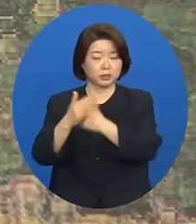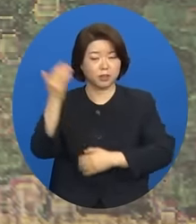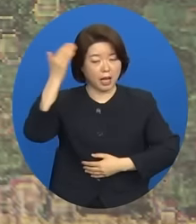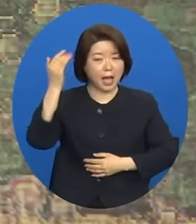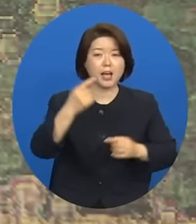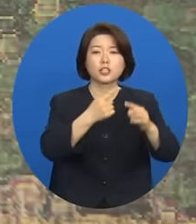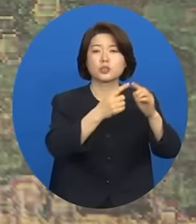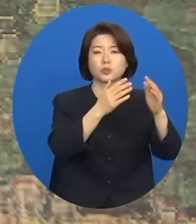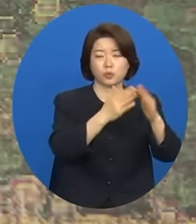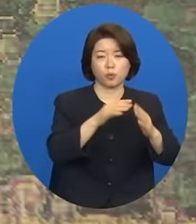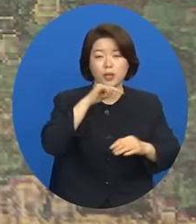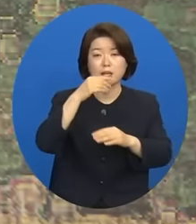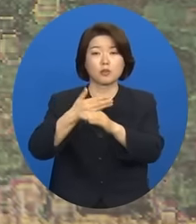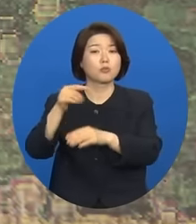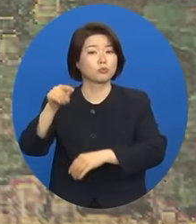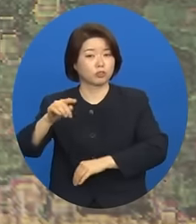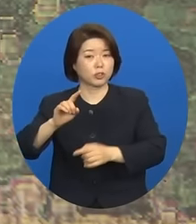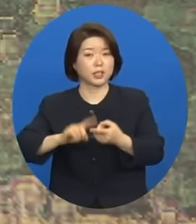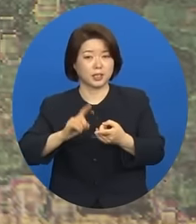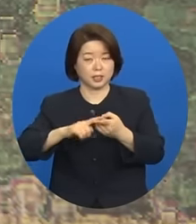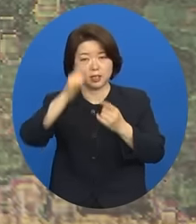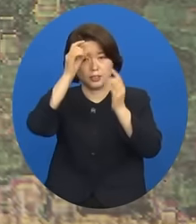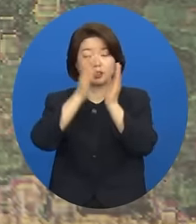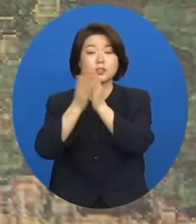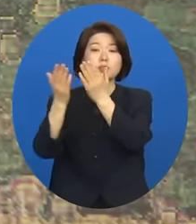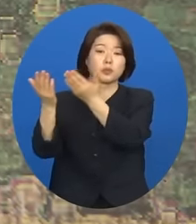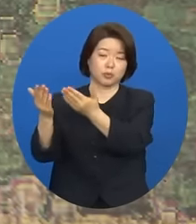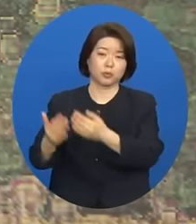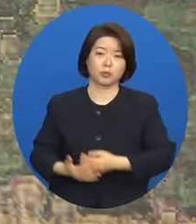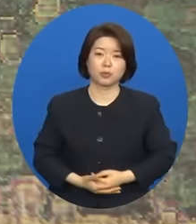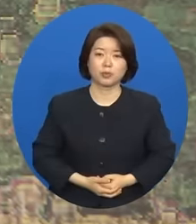교회와 북한에 대한 기도였어요.